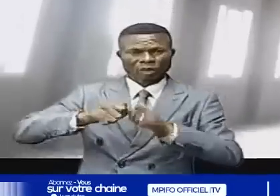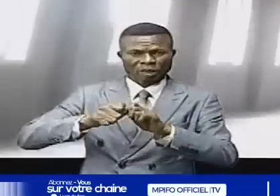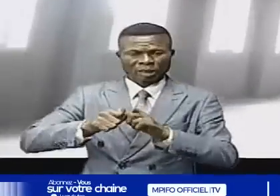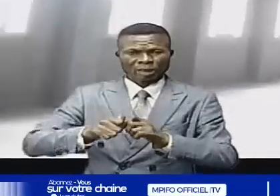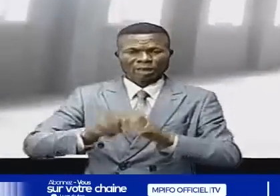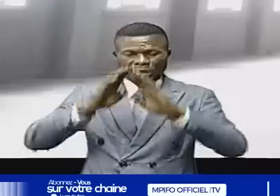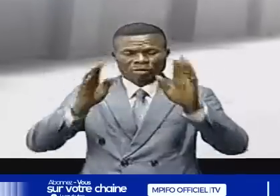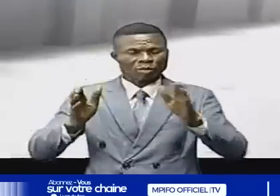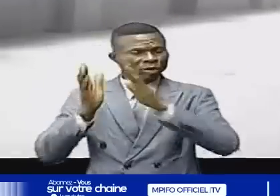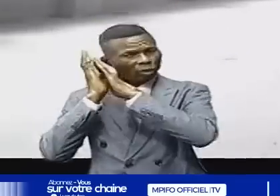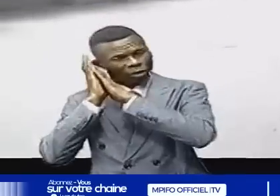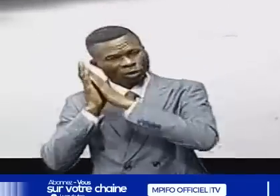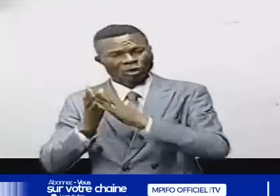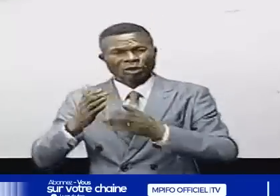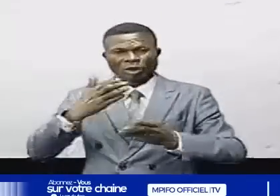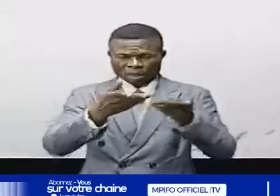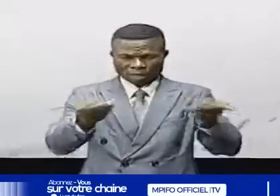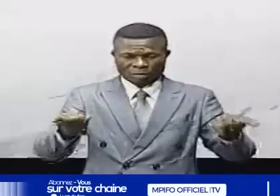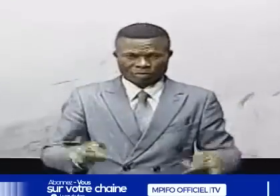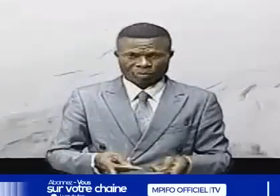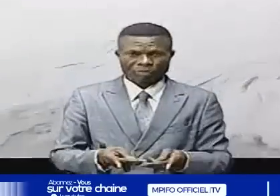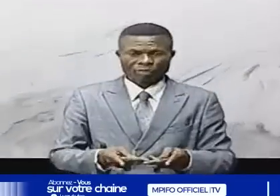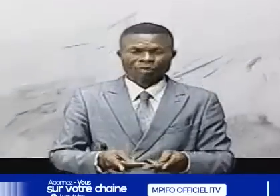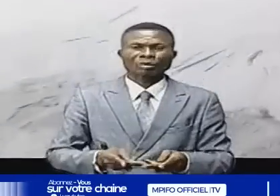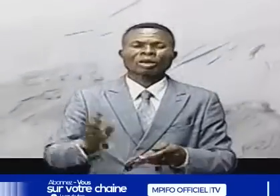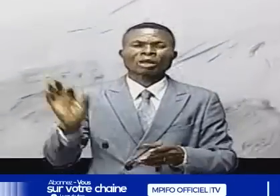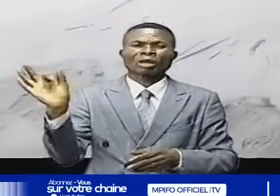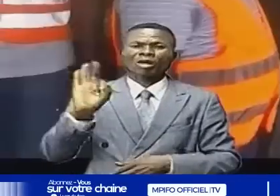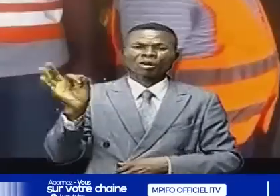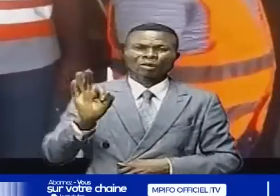homes, l'aménagement des espaces verts,